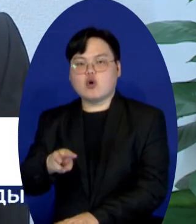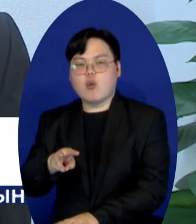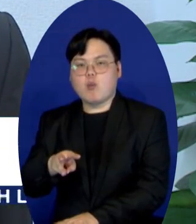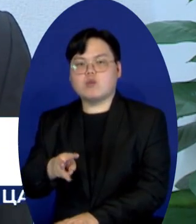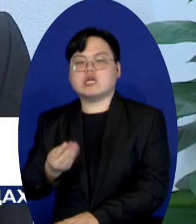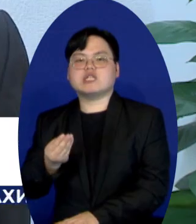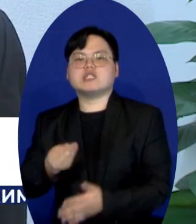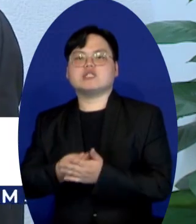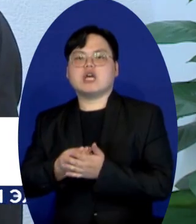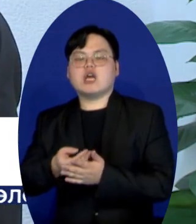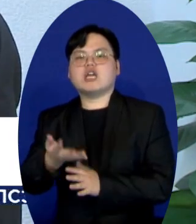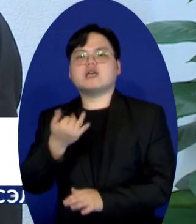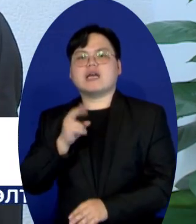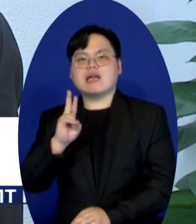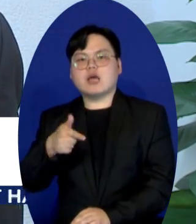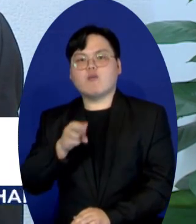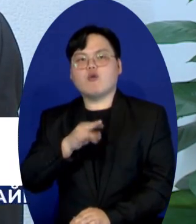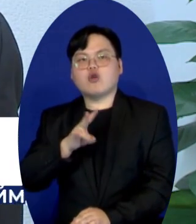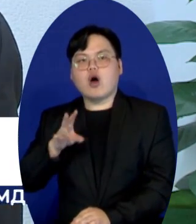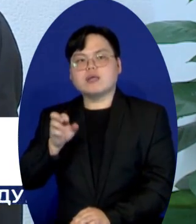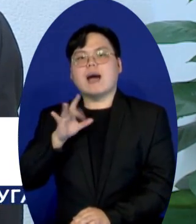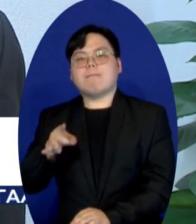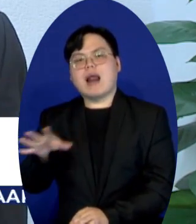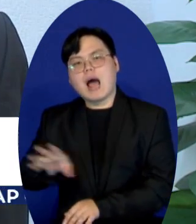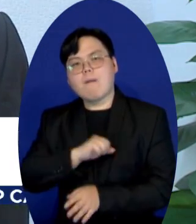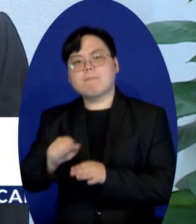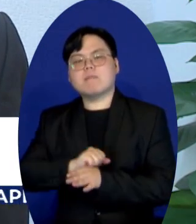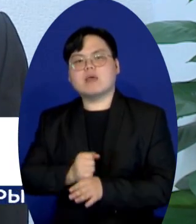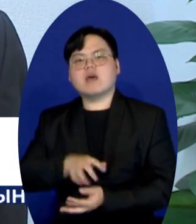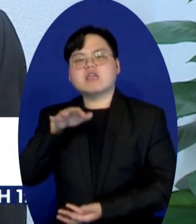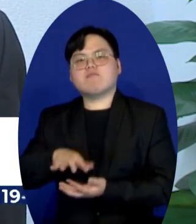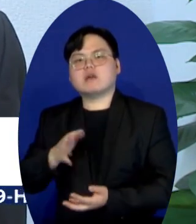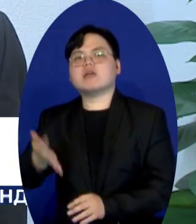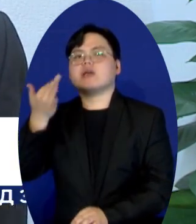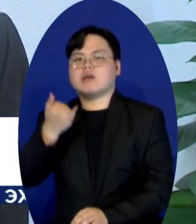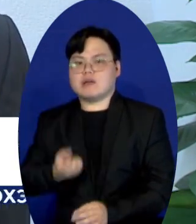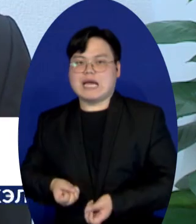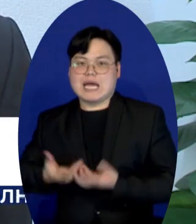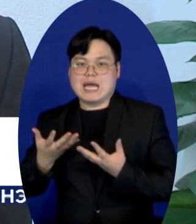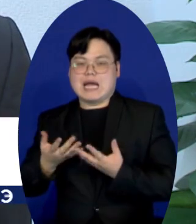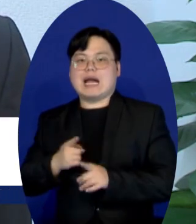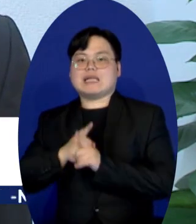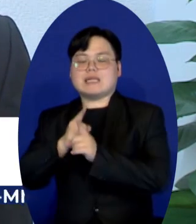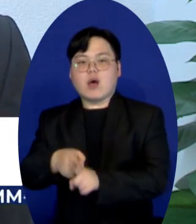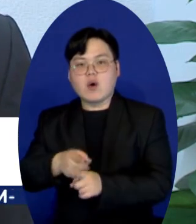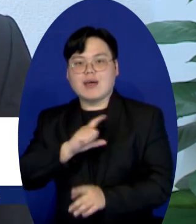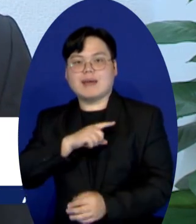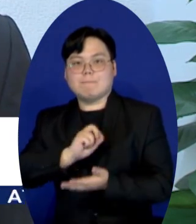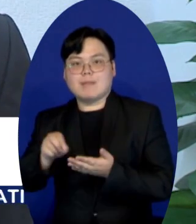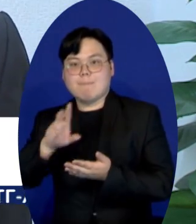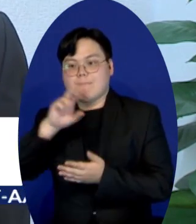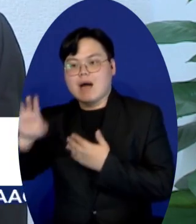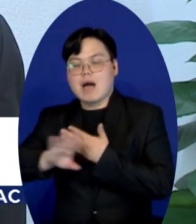тоон самрыг бэлтгэх вэ гэсэн ерөнхий хэмжээ гараад ирнэ. Үүний дагуу бэлтгэх эрхийн бичгийг байгаль хамгаалагч нар